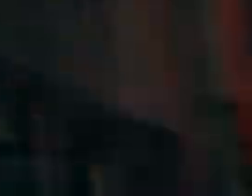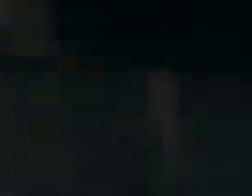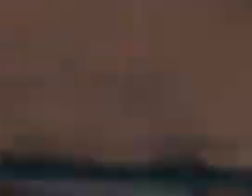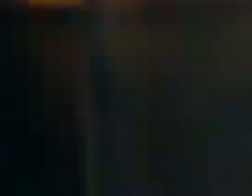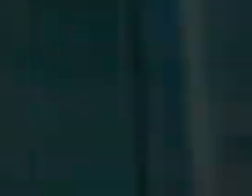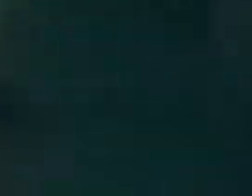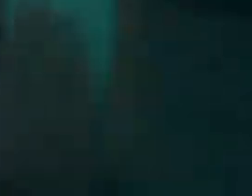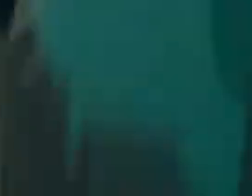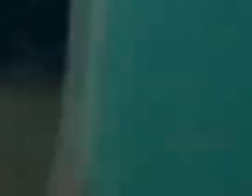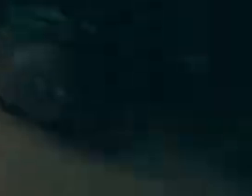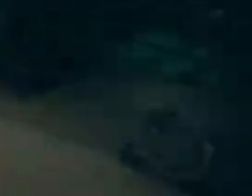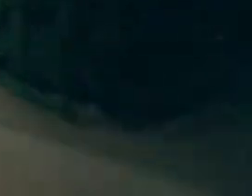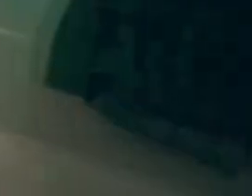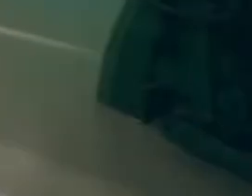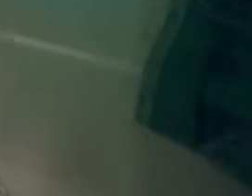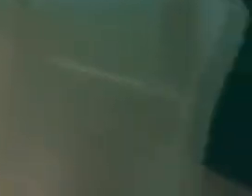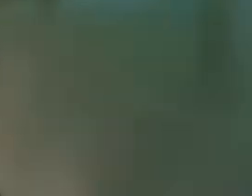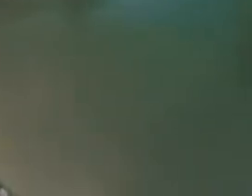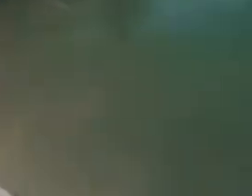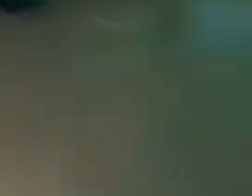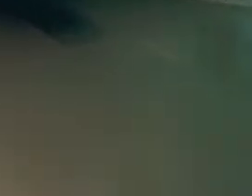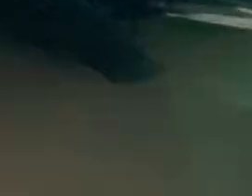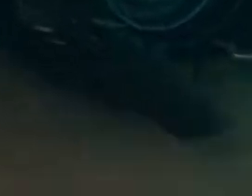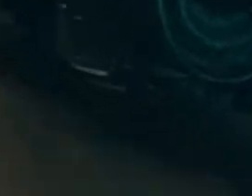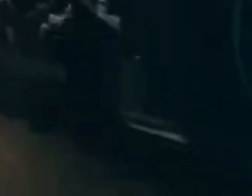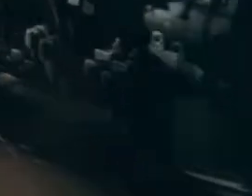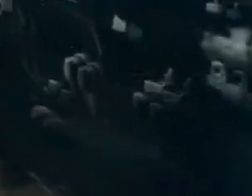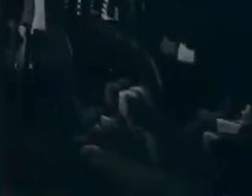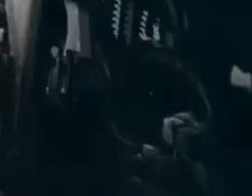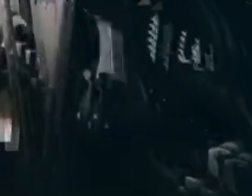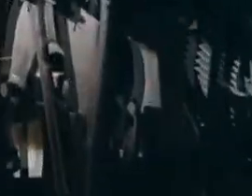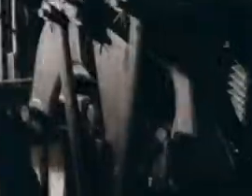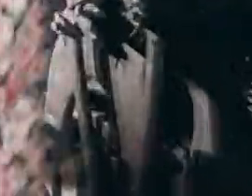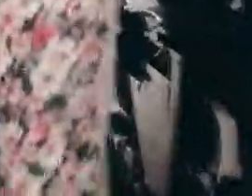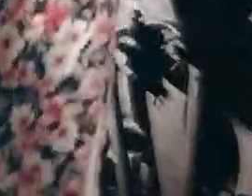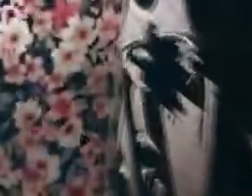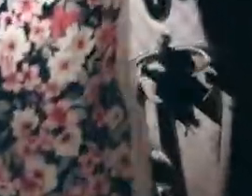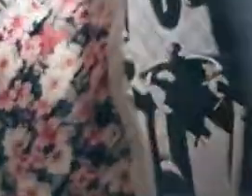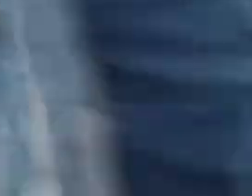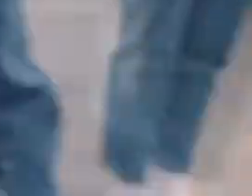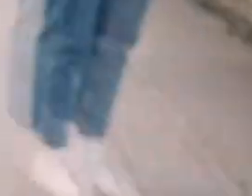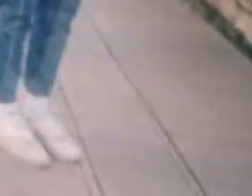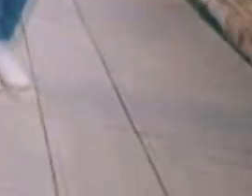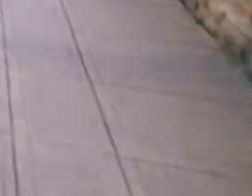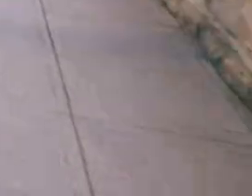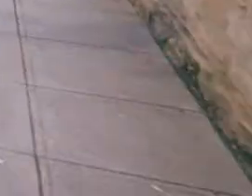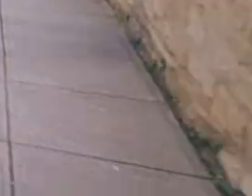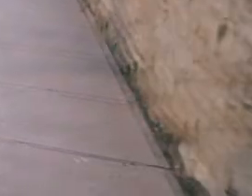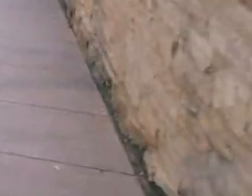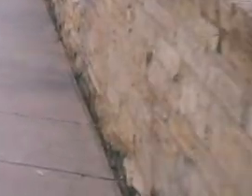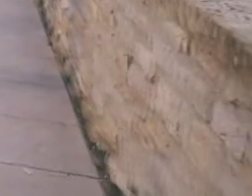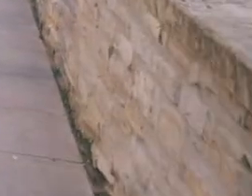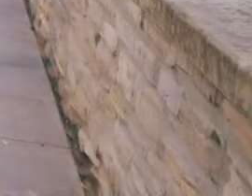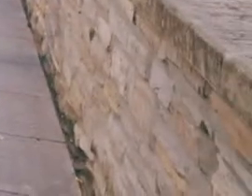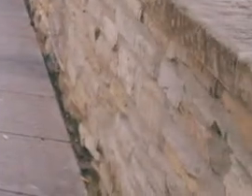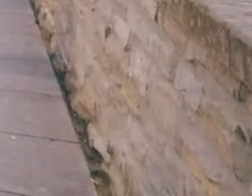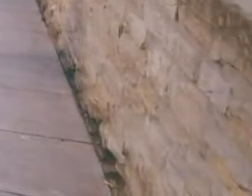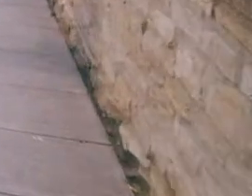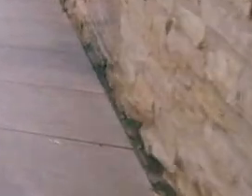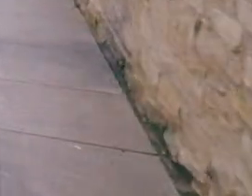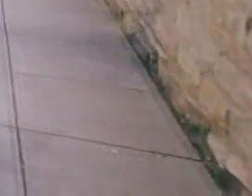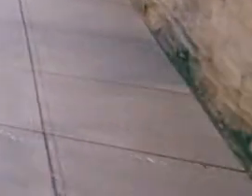Pamiętasz piękne suknie babci? Sama je szyła z bielskich tkanin.